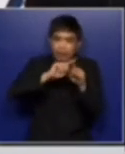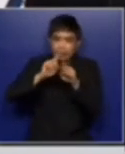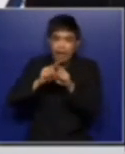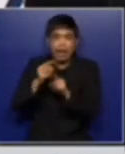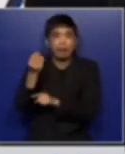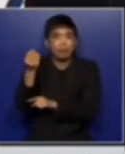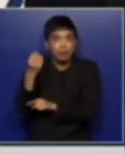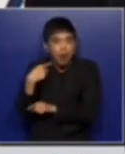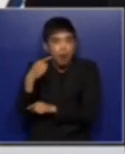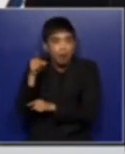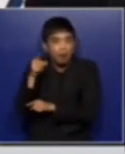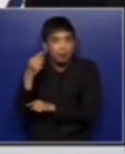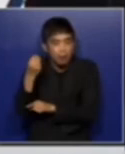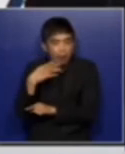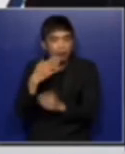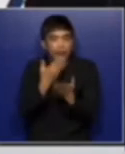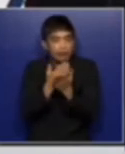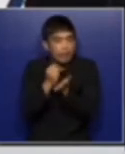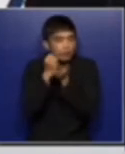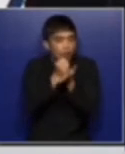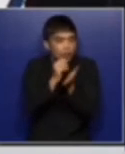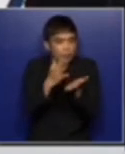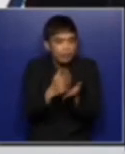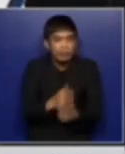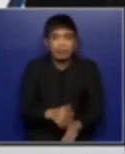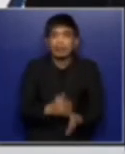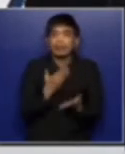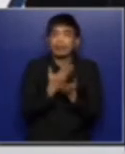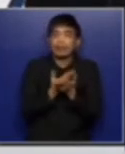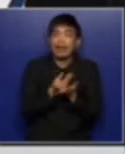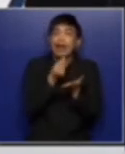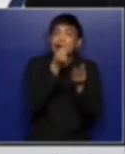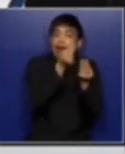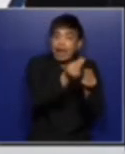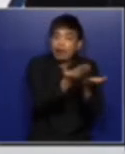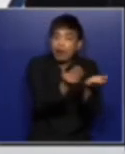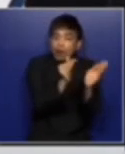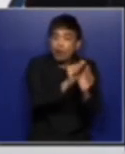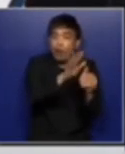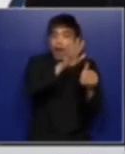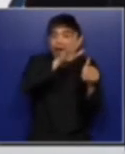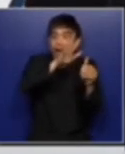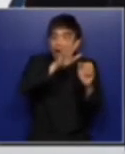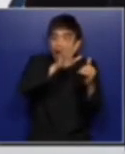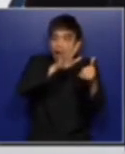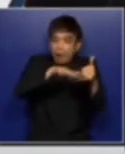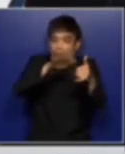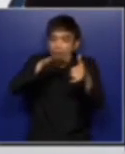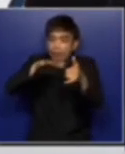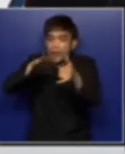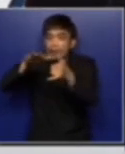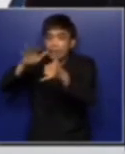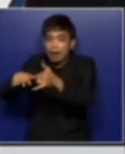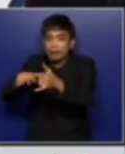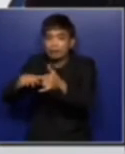ยไอ้เงินที่ให้ครอบครัวละ 5,000 บาทเกษตรกรเนี่ยก็จบแล้วครับ